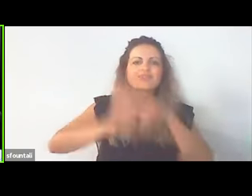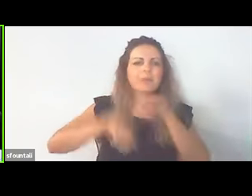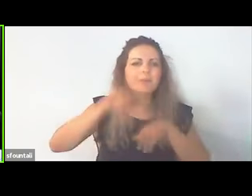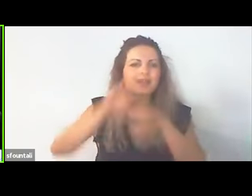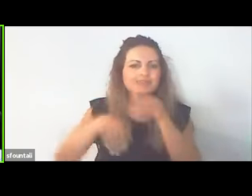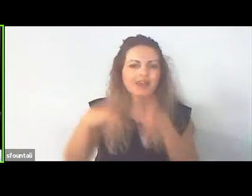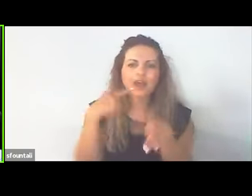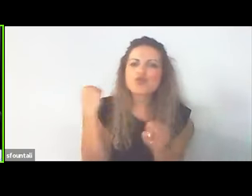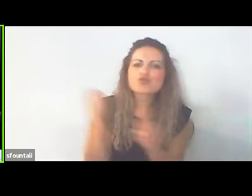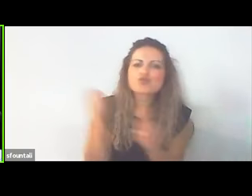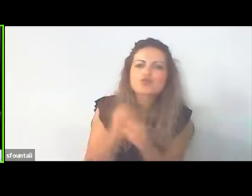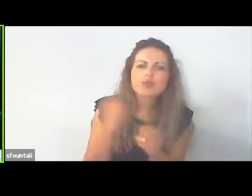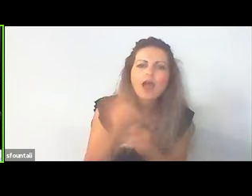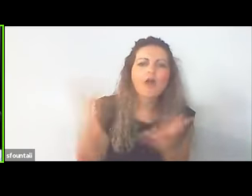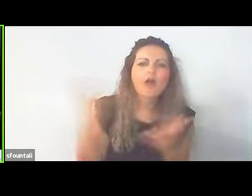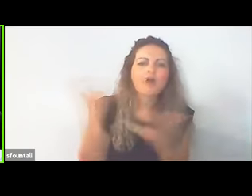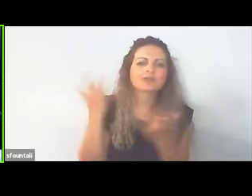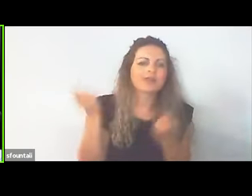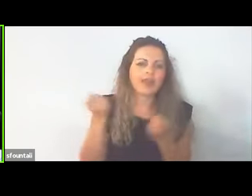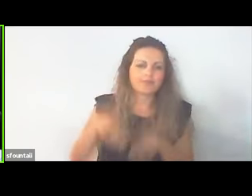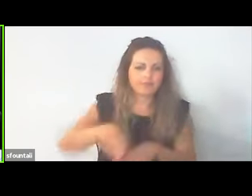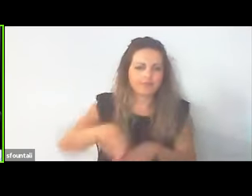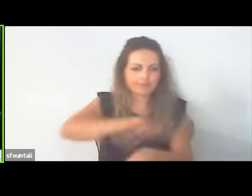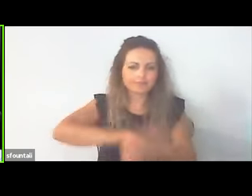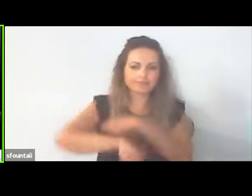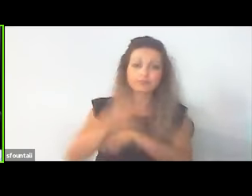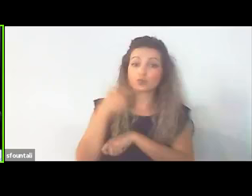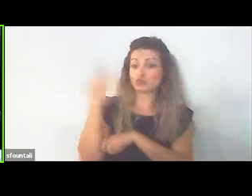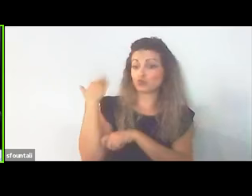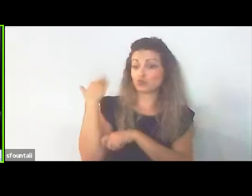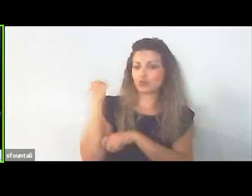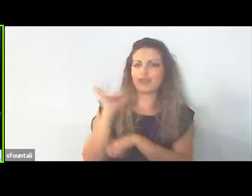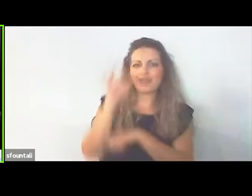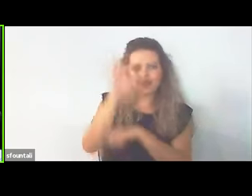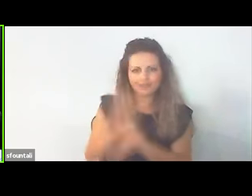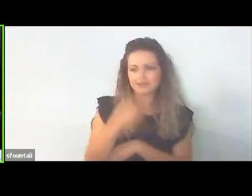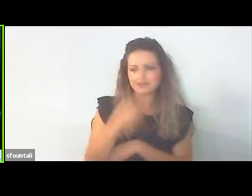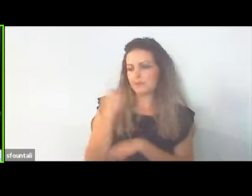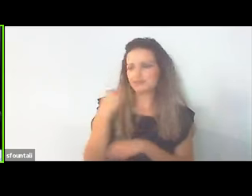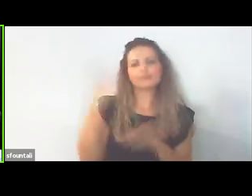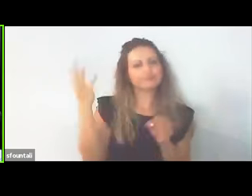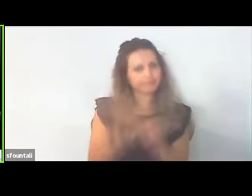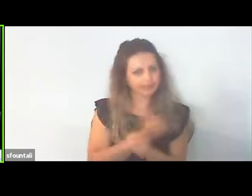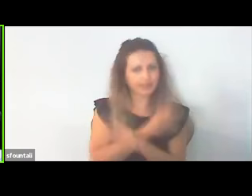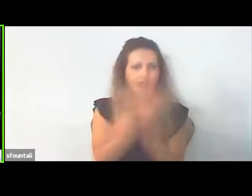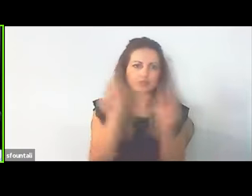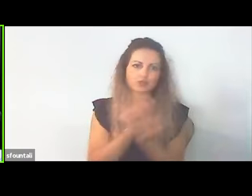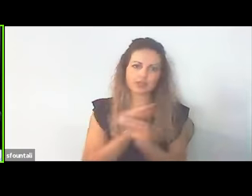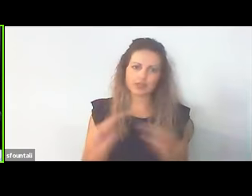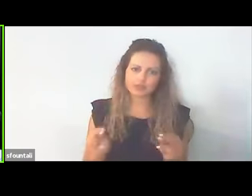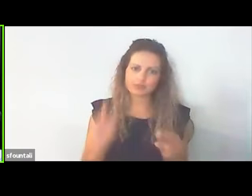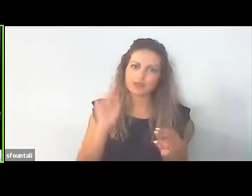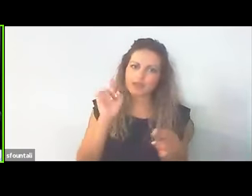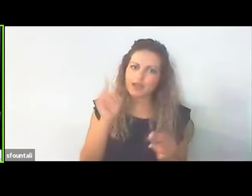που χρειάστηκε για να φτάσουμε σε αυτό το αποτέλεσμα που φτάσαμε πέρσι. Θα έλεγα να